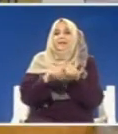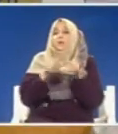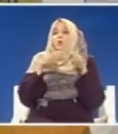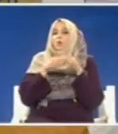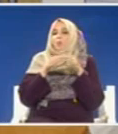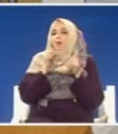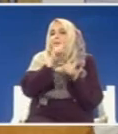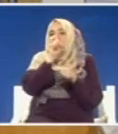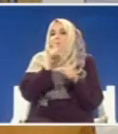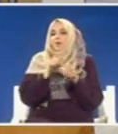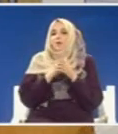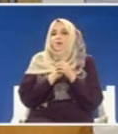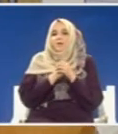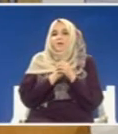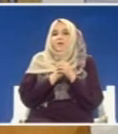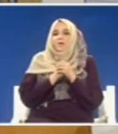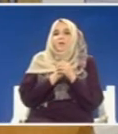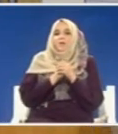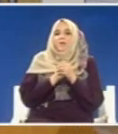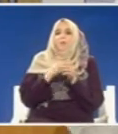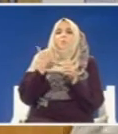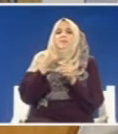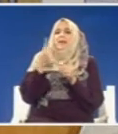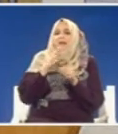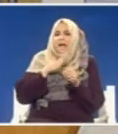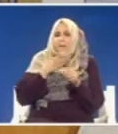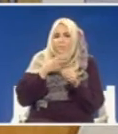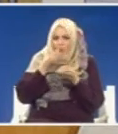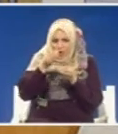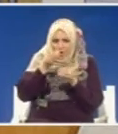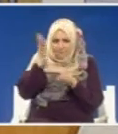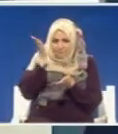هل المحب يمكن أن يعاقب من يحب؟